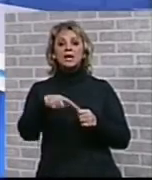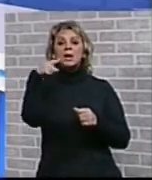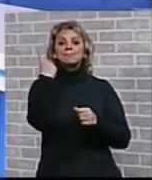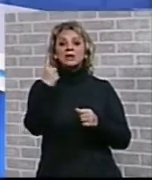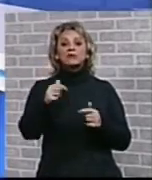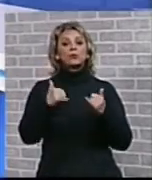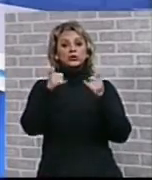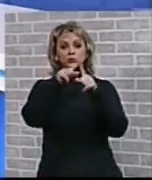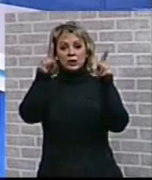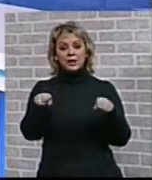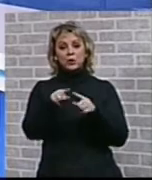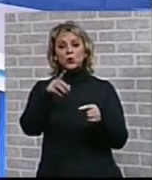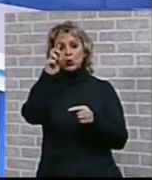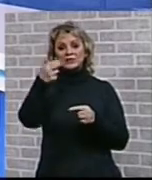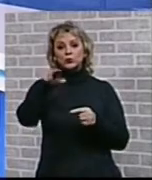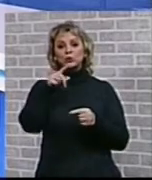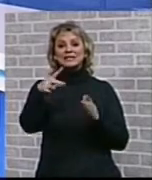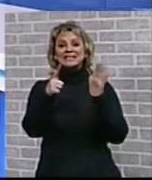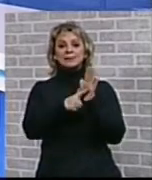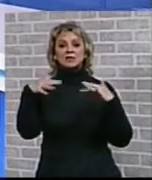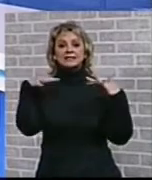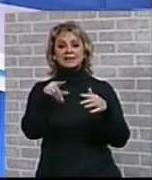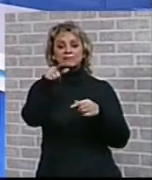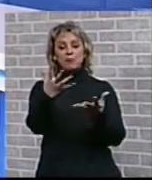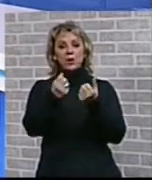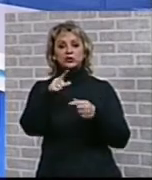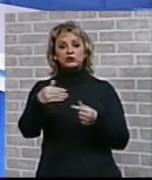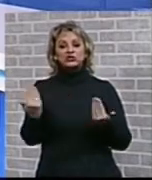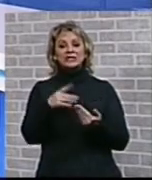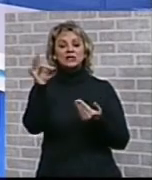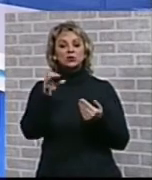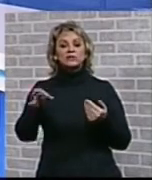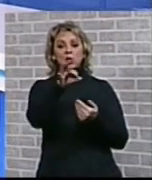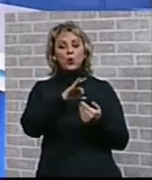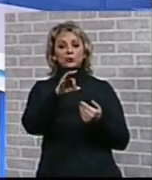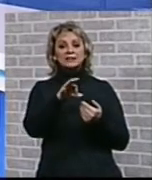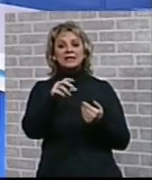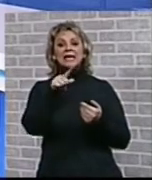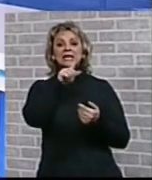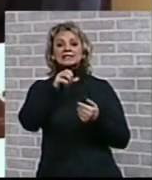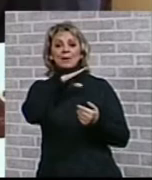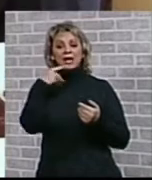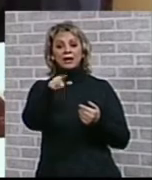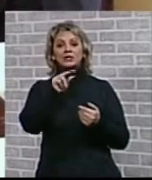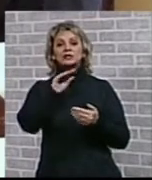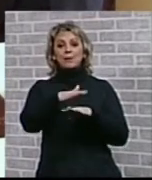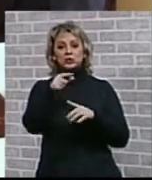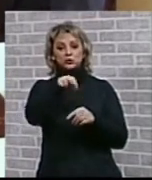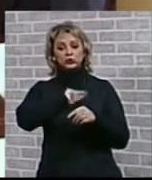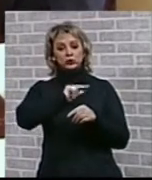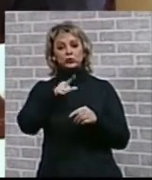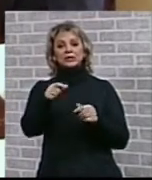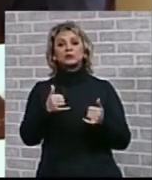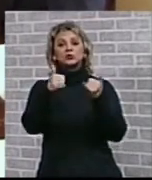Первую почетную грамоту Госдумы 7-го созыва получил житель Ростовской области. За многолетний и добросовестный труд